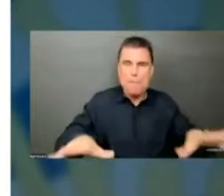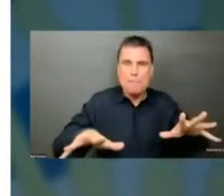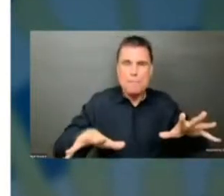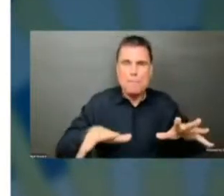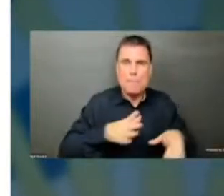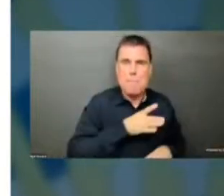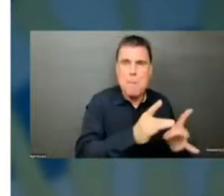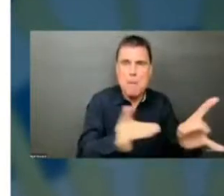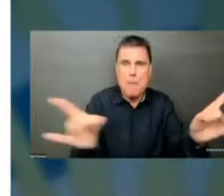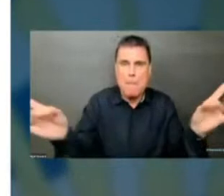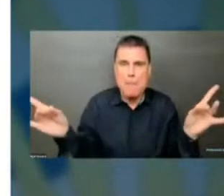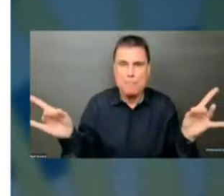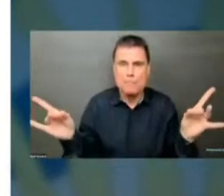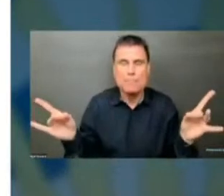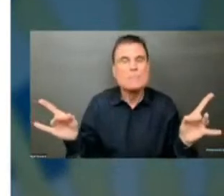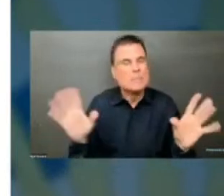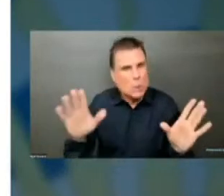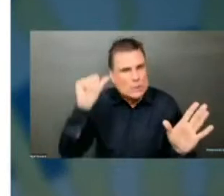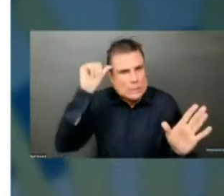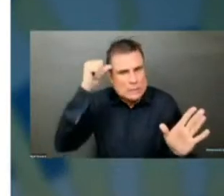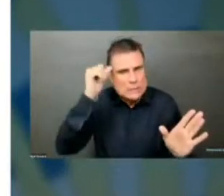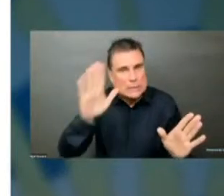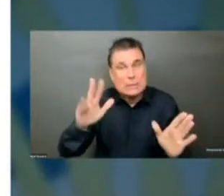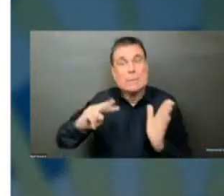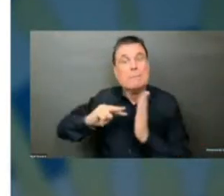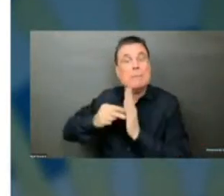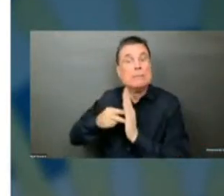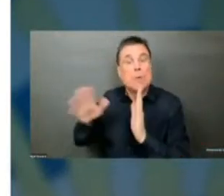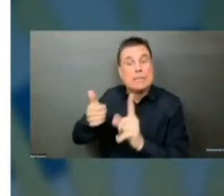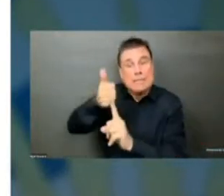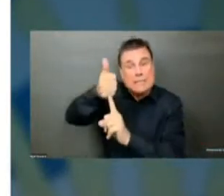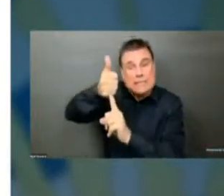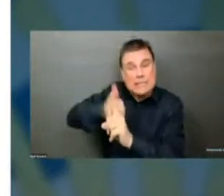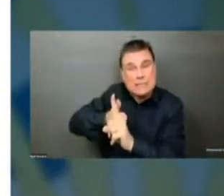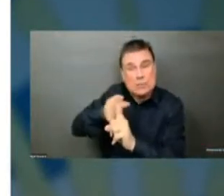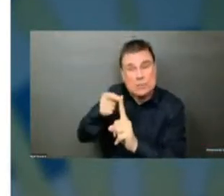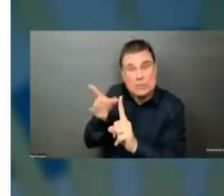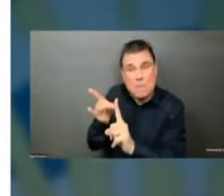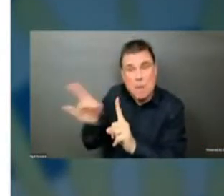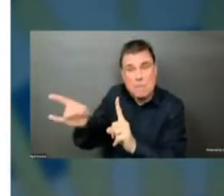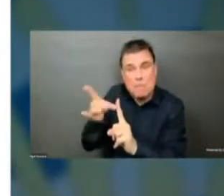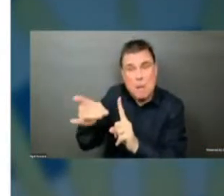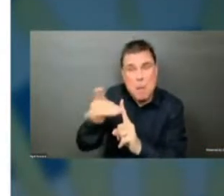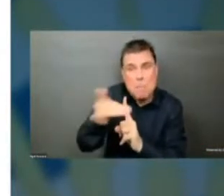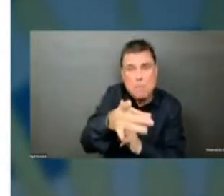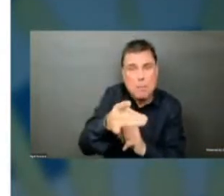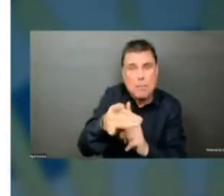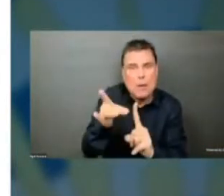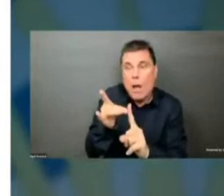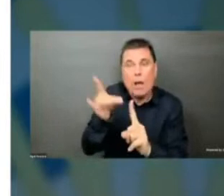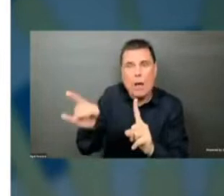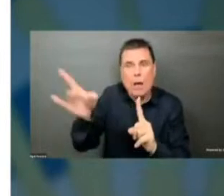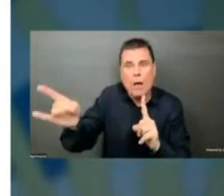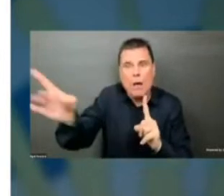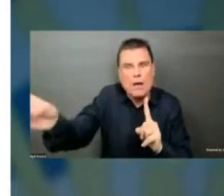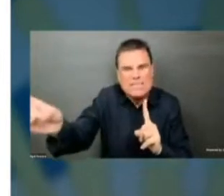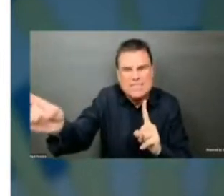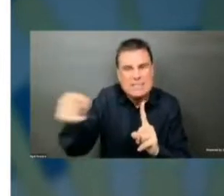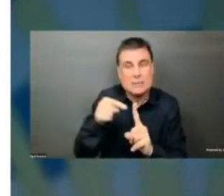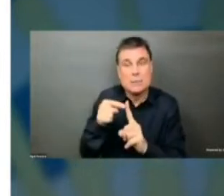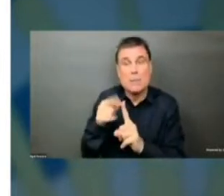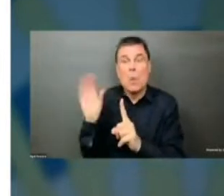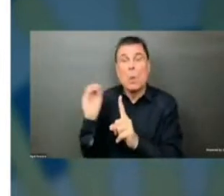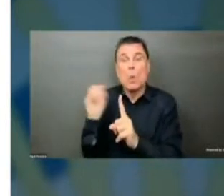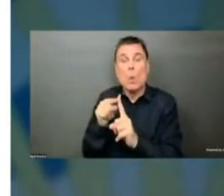doesn't always 那 reflect 么他也是 the 说的，就 potential 是 of 这个 each 呢，就是表 individual. 明了我 But 们 the 这 good 个 news here 但 is 所以这个是好消息，数字声音又有